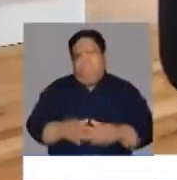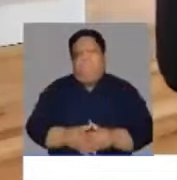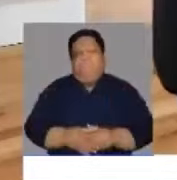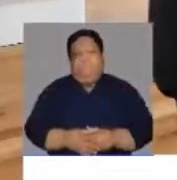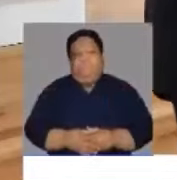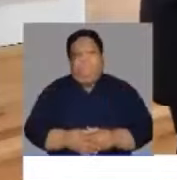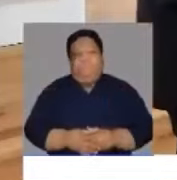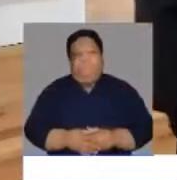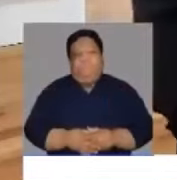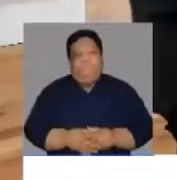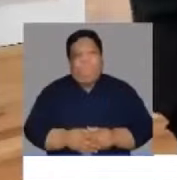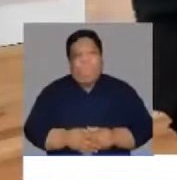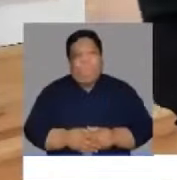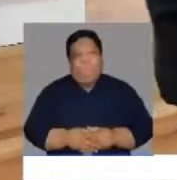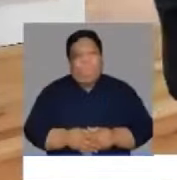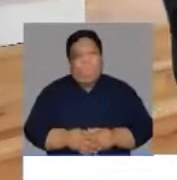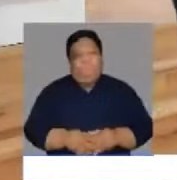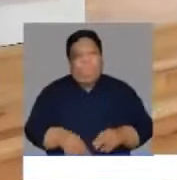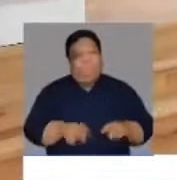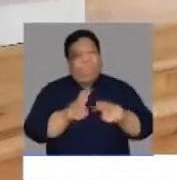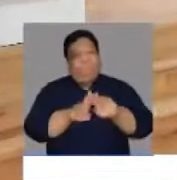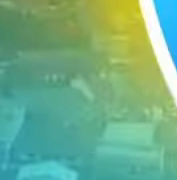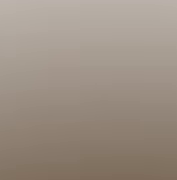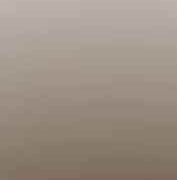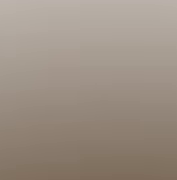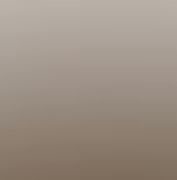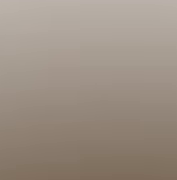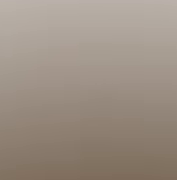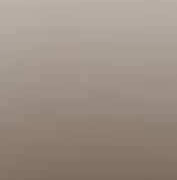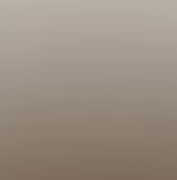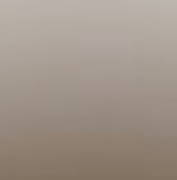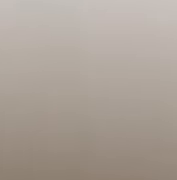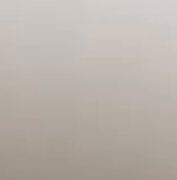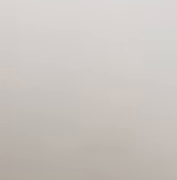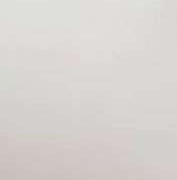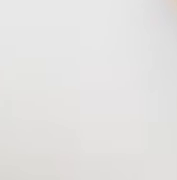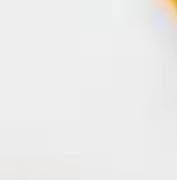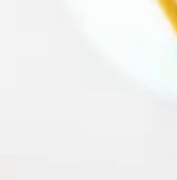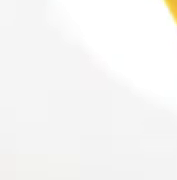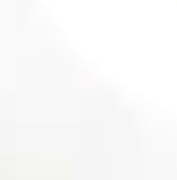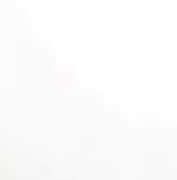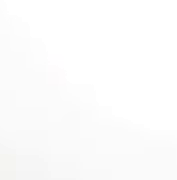Hashtag Ask Attorney. Attorney, 2 at 3 years old ang mga...